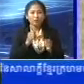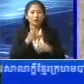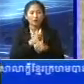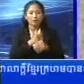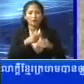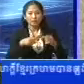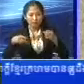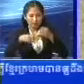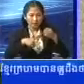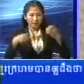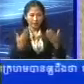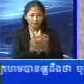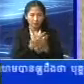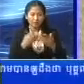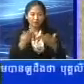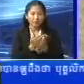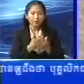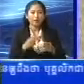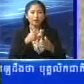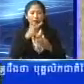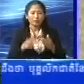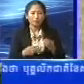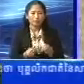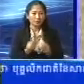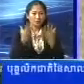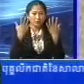tạm bạch chế kỳ tích